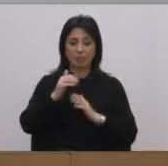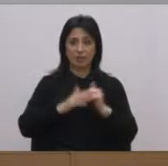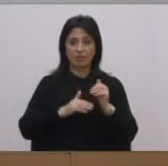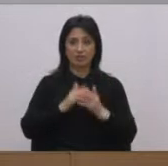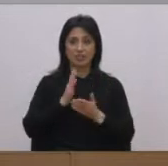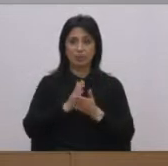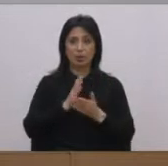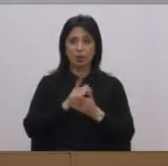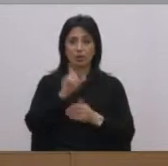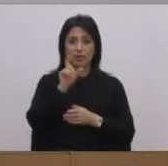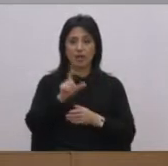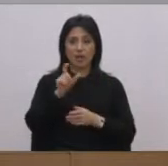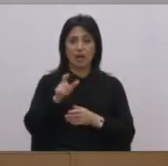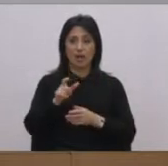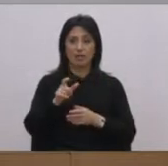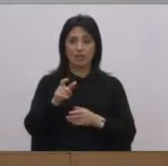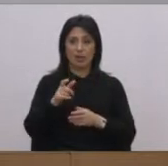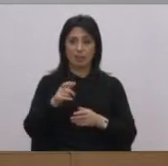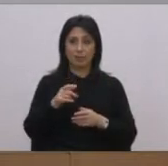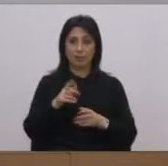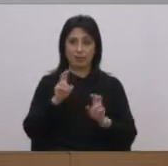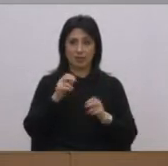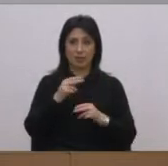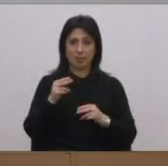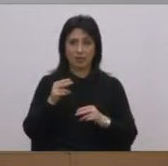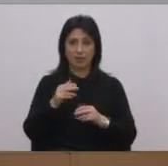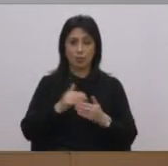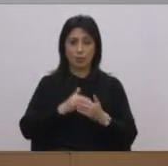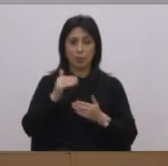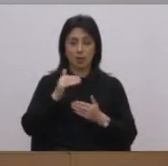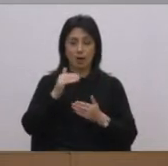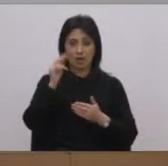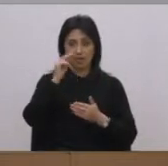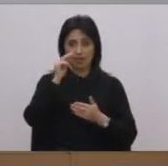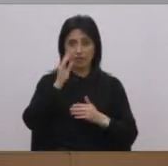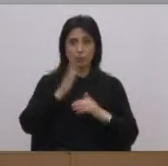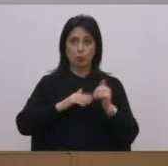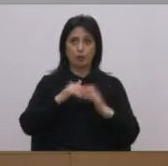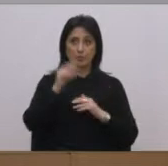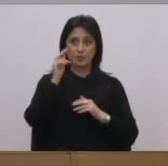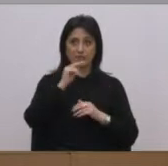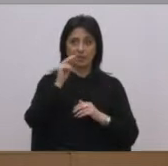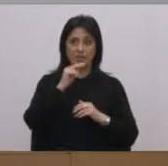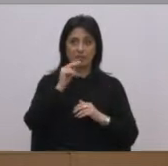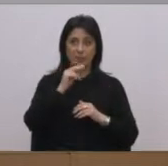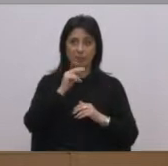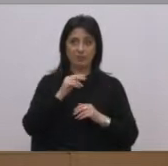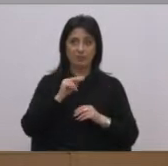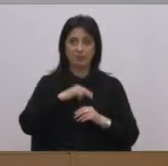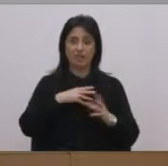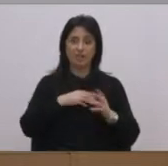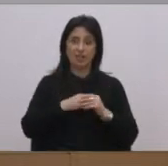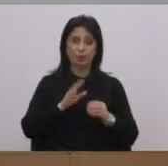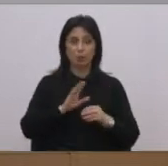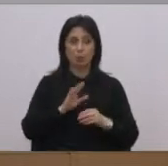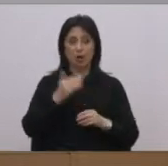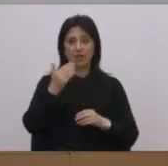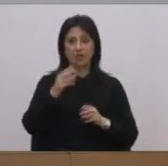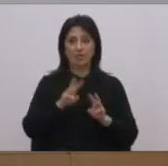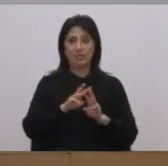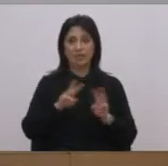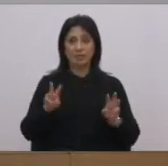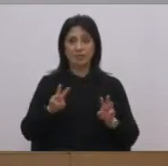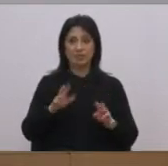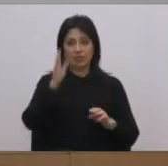მქონე კადრებით მომარაგების თემა. ანუ მე გულისხმობ უმაღლეს სასწავლებლებს და პროფესიულ სასწავლებლებს. თანამშრომლობს თუ არა თქვენი